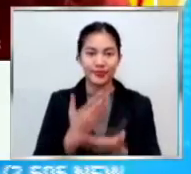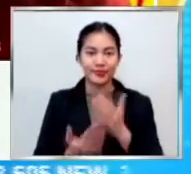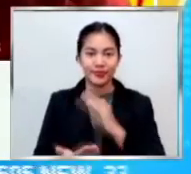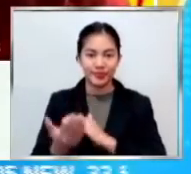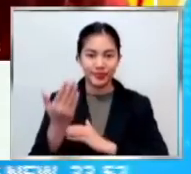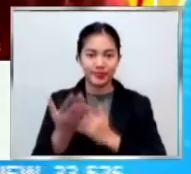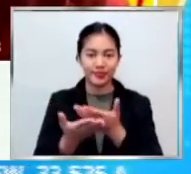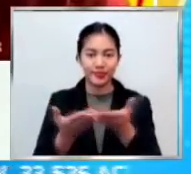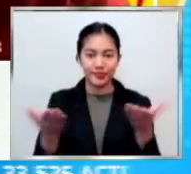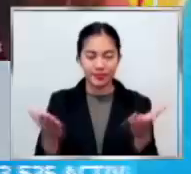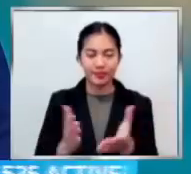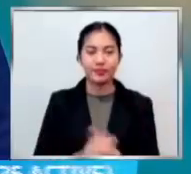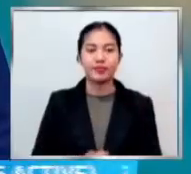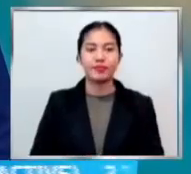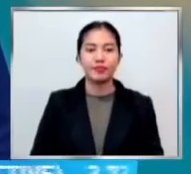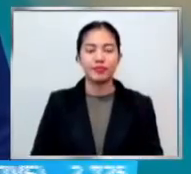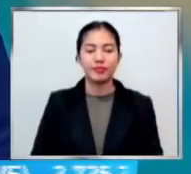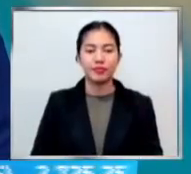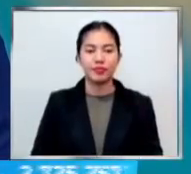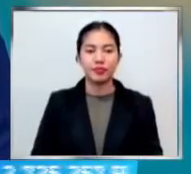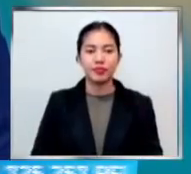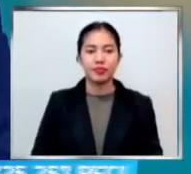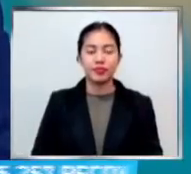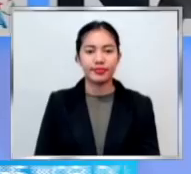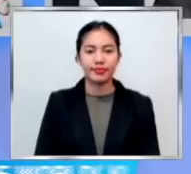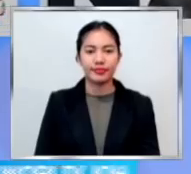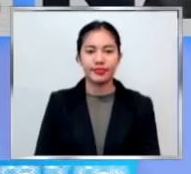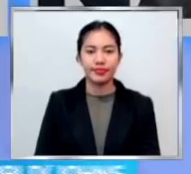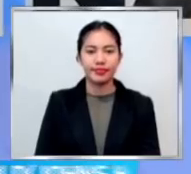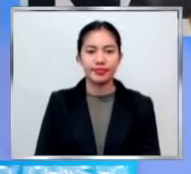Magandang umaga po sa inyo. Sige nung Rosendo So ng Sinag.